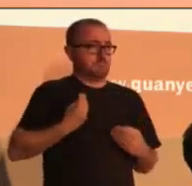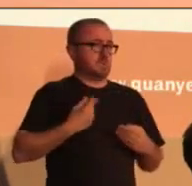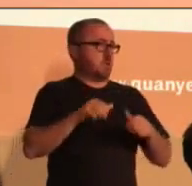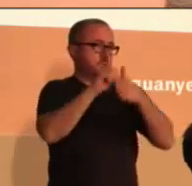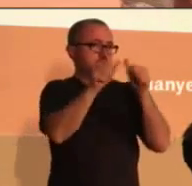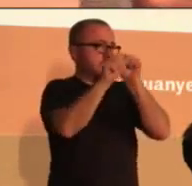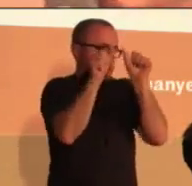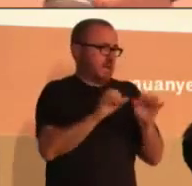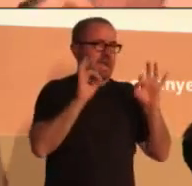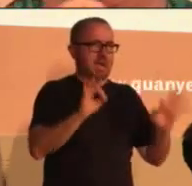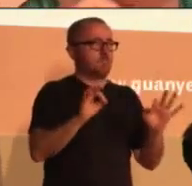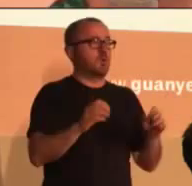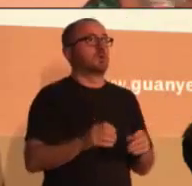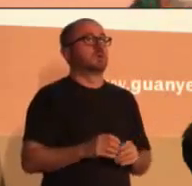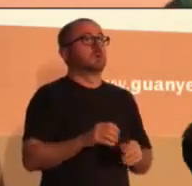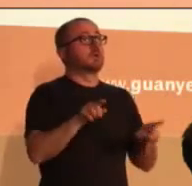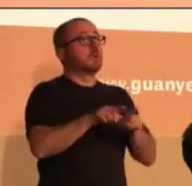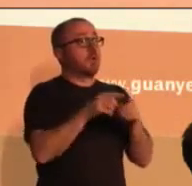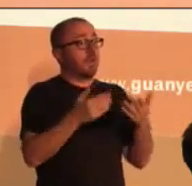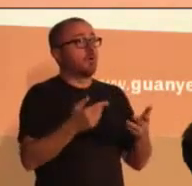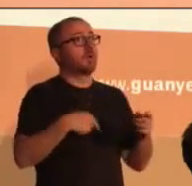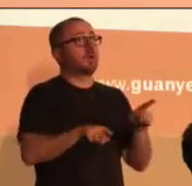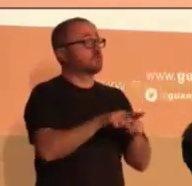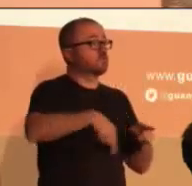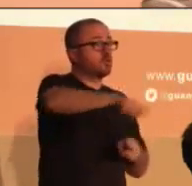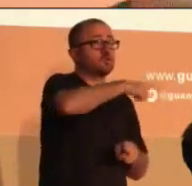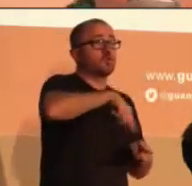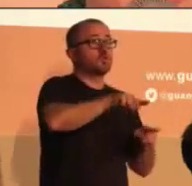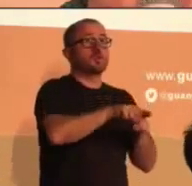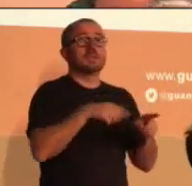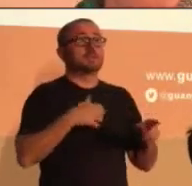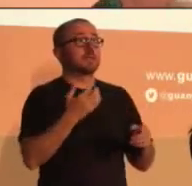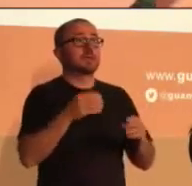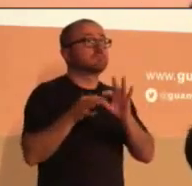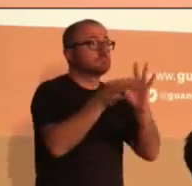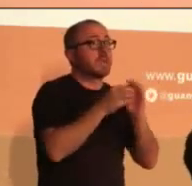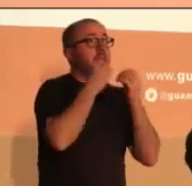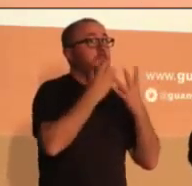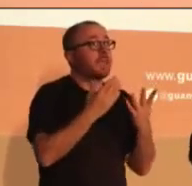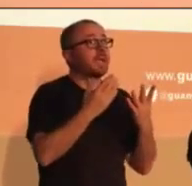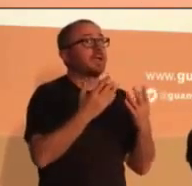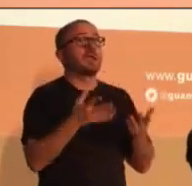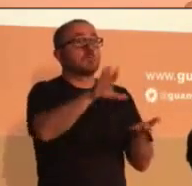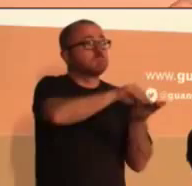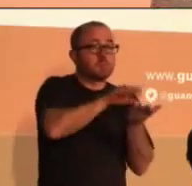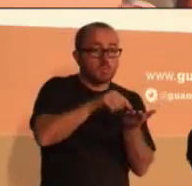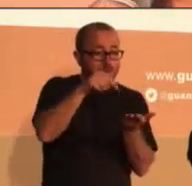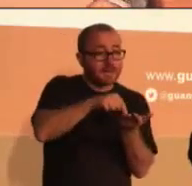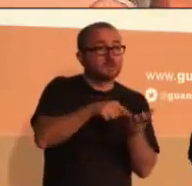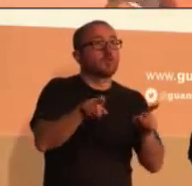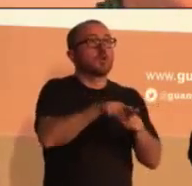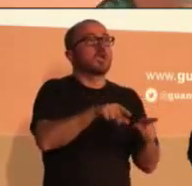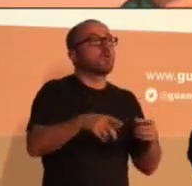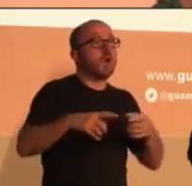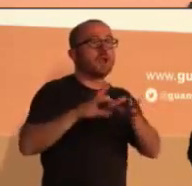nostres pràctiques ens desbordin, perquè en realitat la confluència no és una cosa que ens estiguem inventant ara aquí en aquest escenari. La confluència, el bo és que ja sabem que la podem